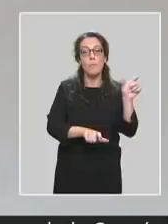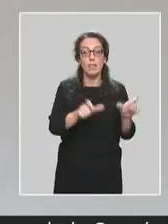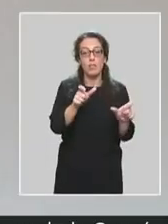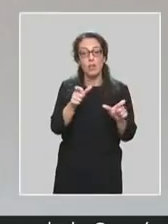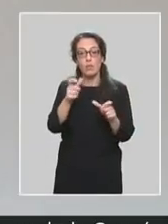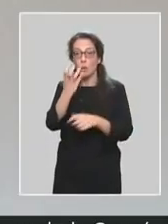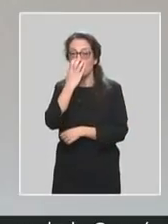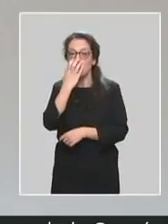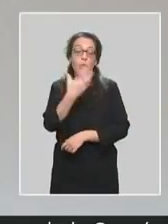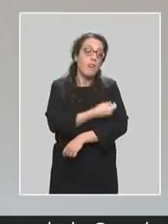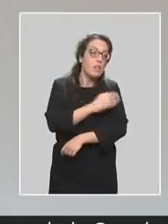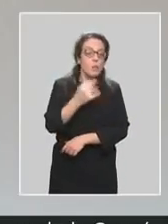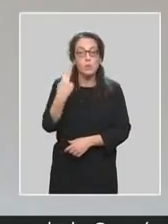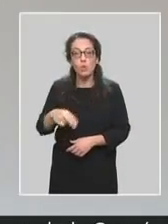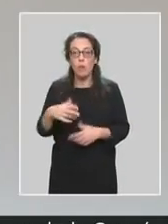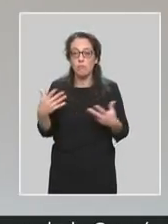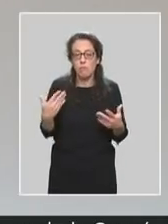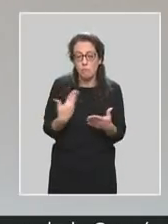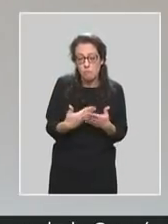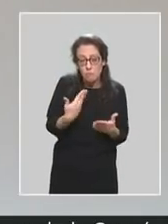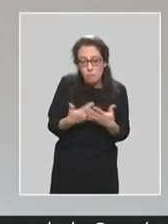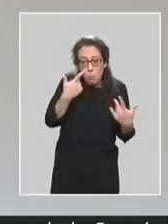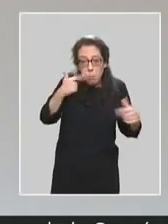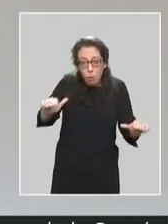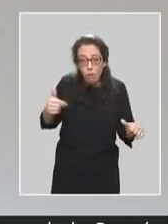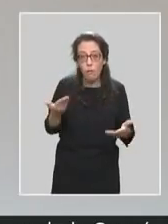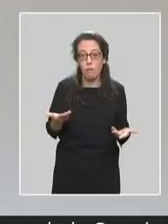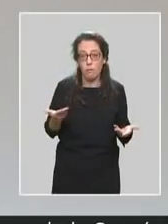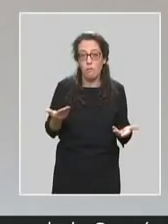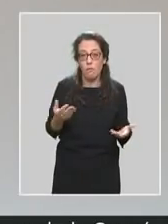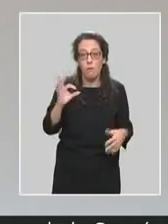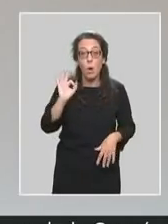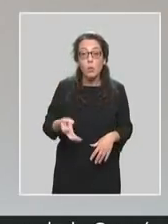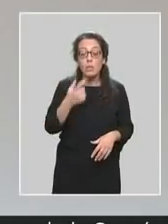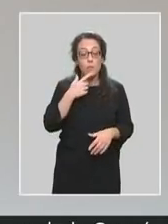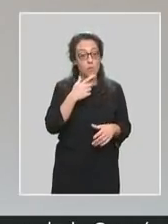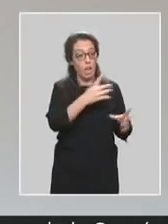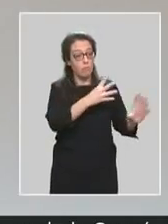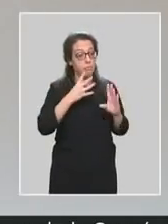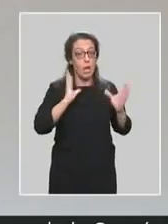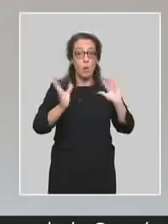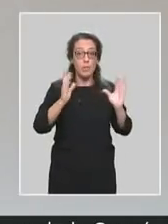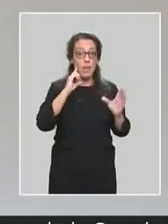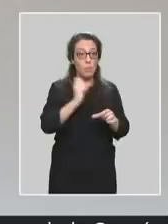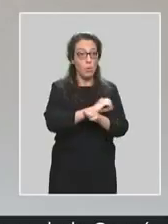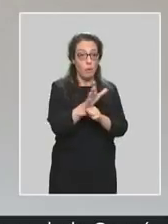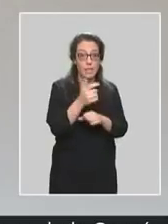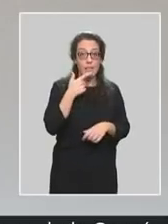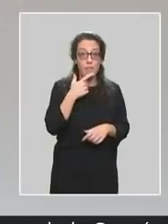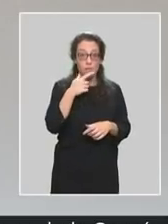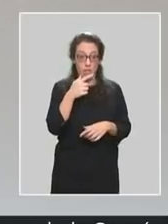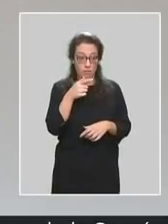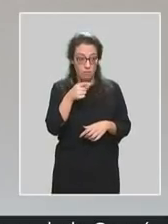vaccinés, Jérôme Salomon l'a dit, parle d'elle-même. C'est un fait, dans les patients admis à l'hôpital pour Covid, la part des patients vaccinés